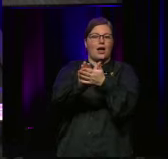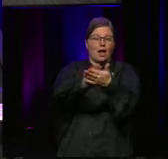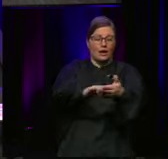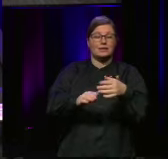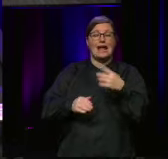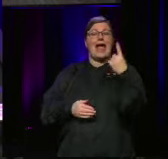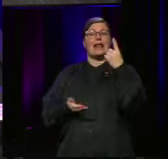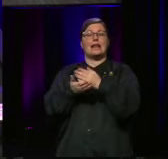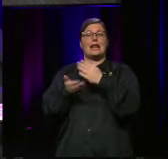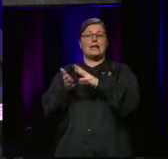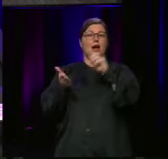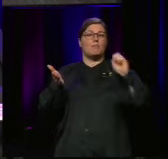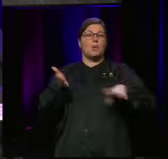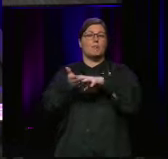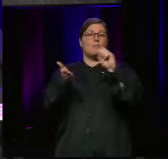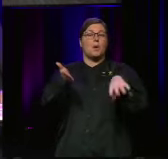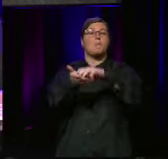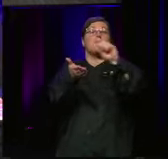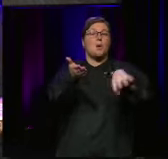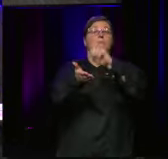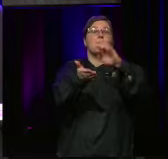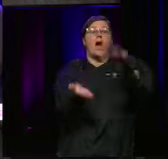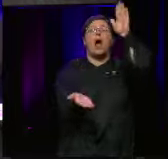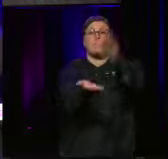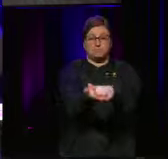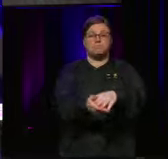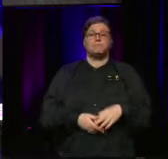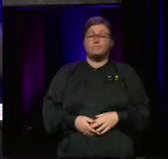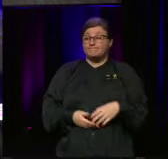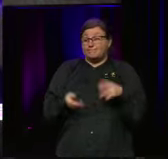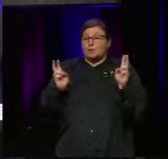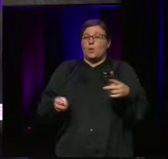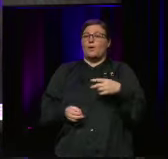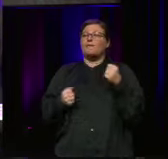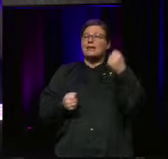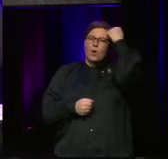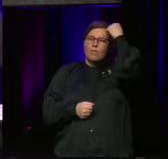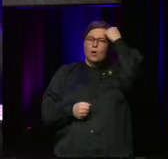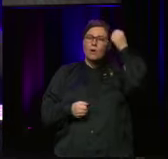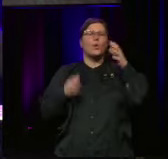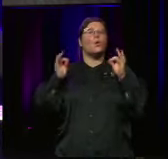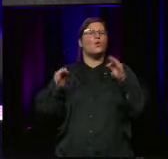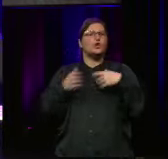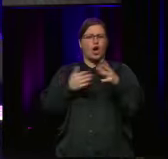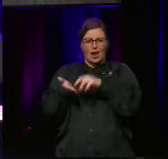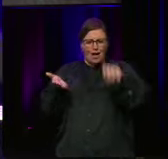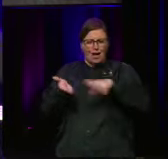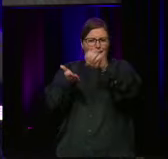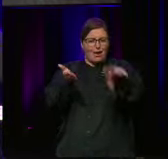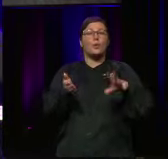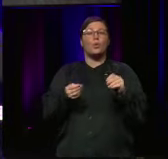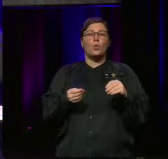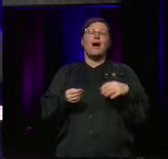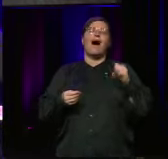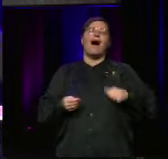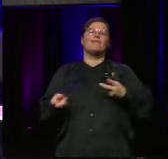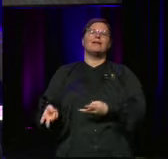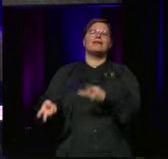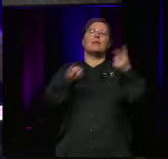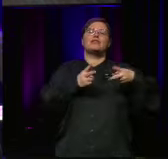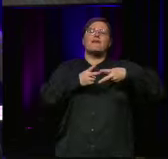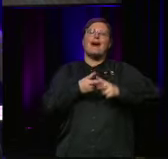taget. Det är viktigt att komma ihåg det. Och det kommer att ske med demokratin som redskap. Det kommer att ske inifrån. Och därför